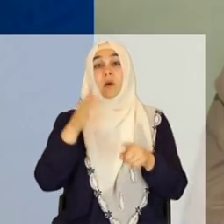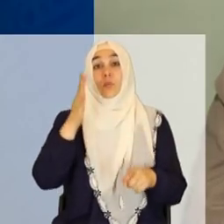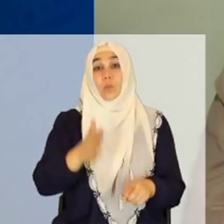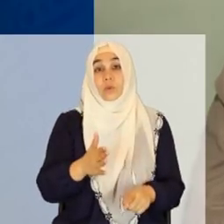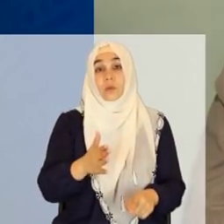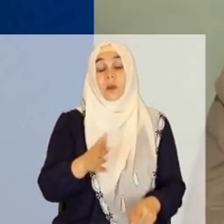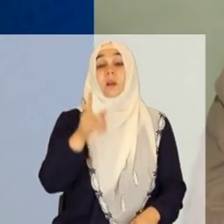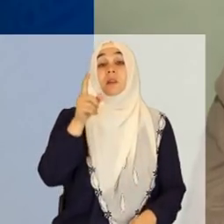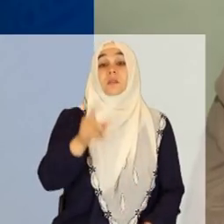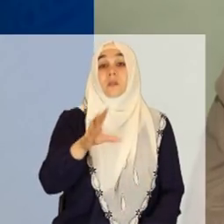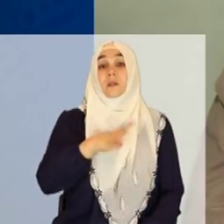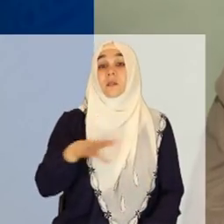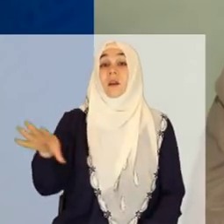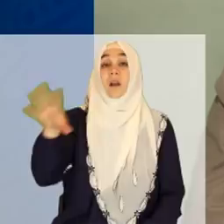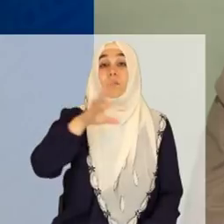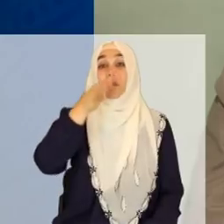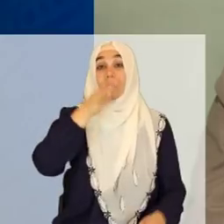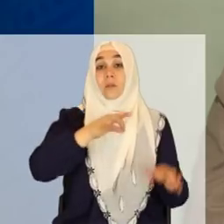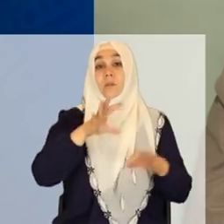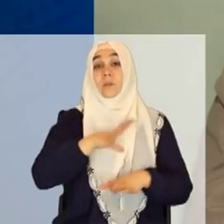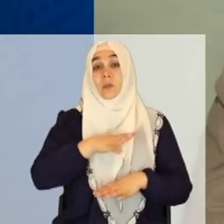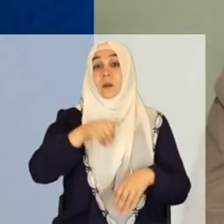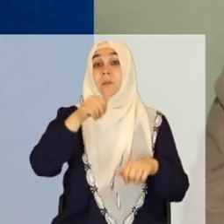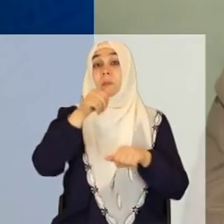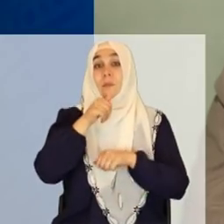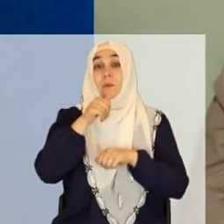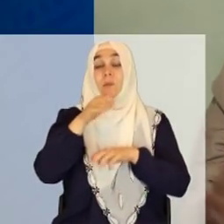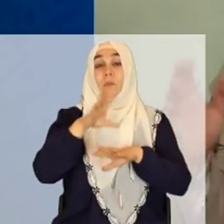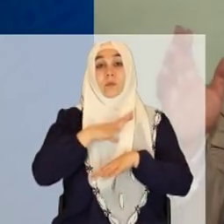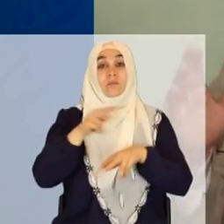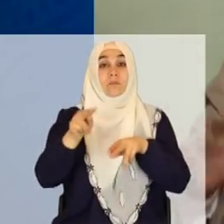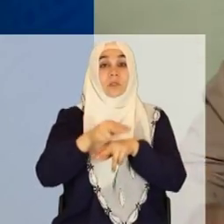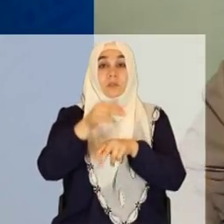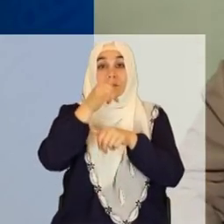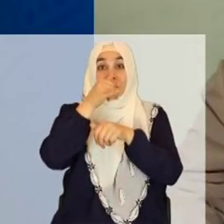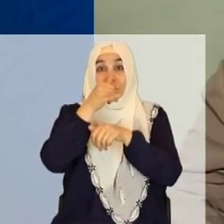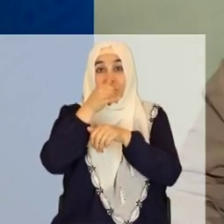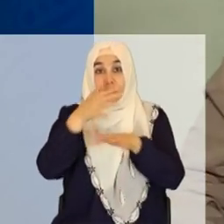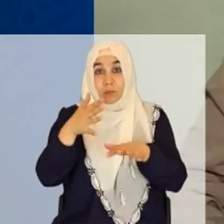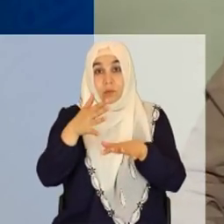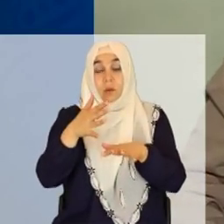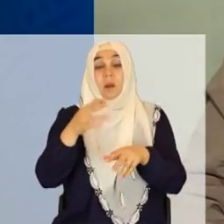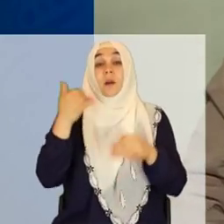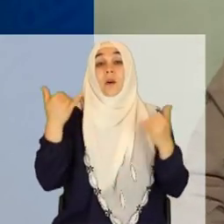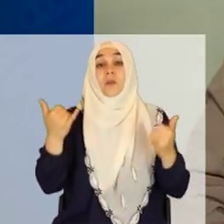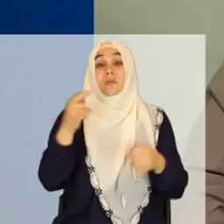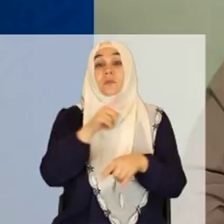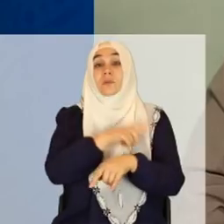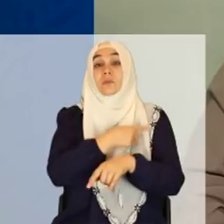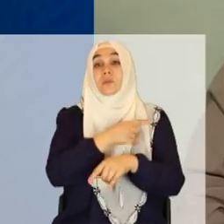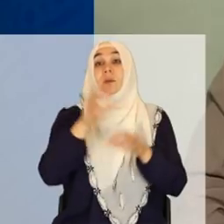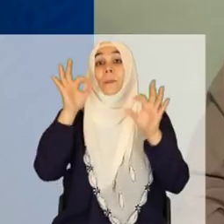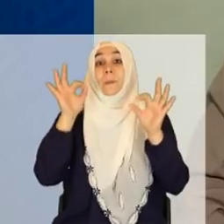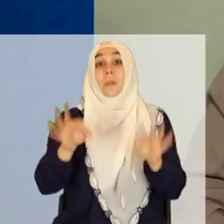O'sha kasalga atalgan hamma davolarni qo'llab ko'rildi. Shifo yo'q. Shunda hoziq tabiblar